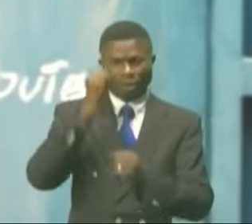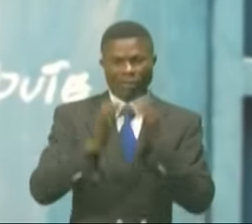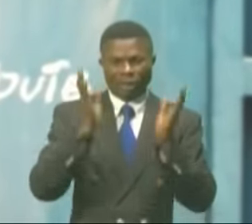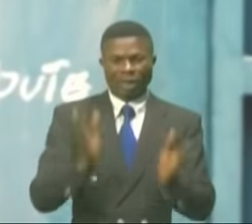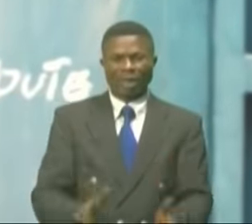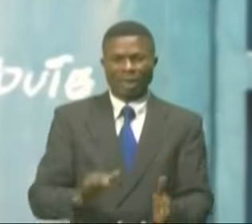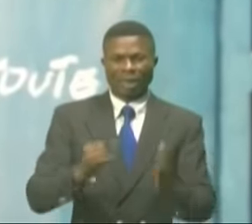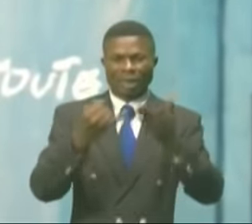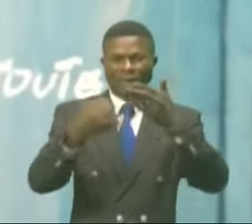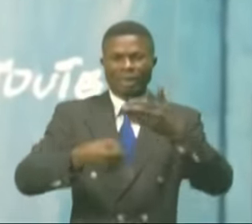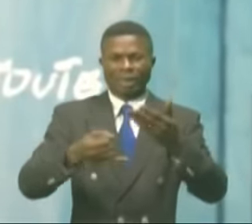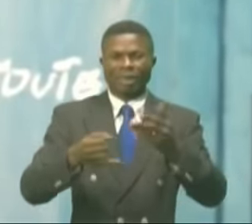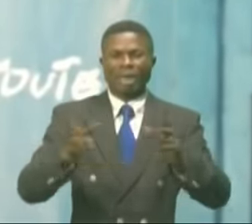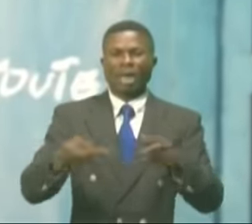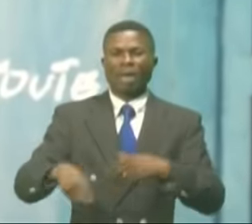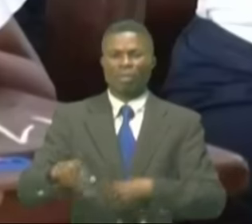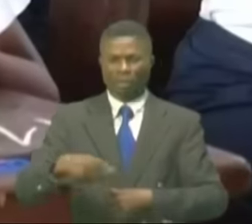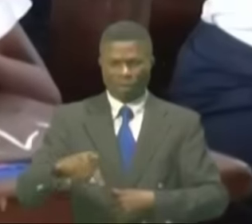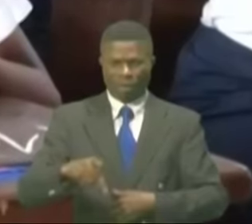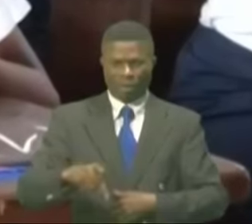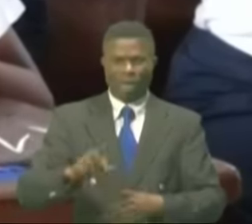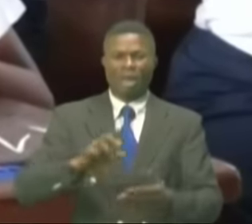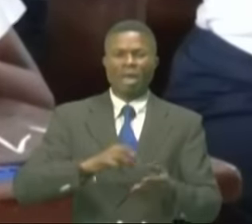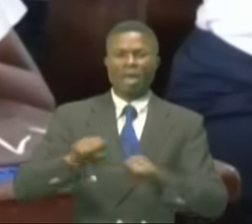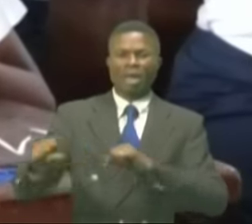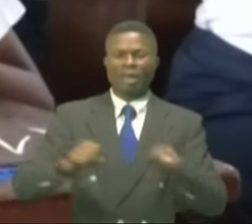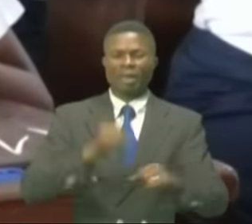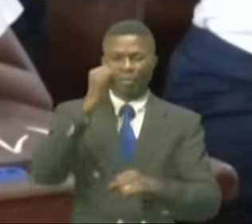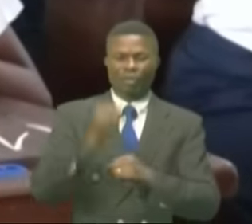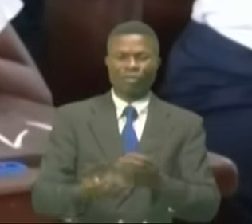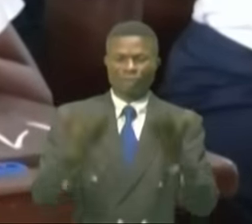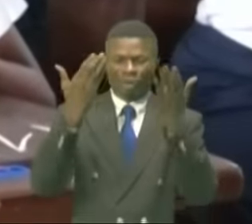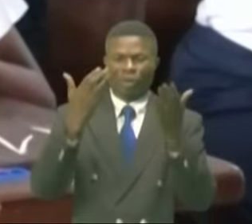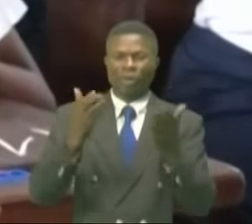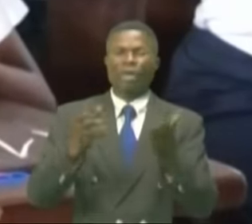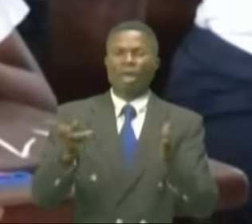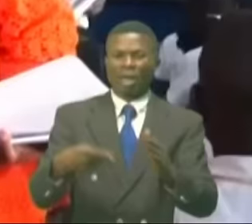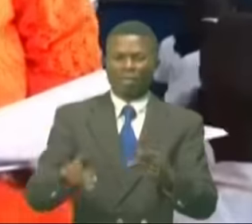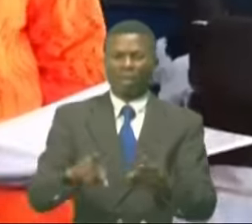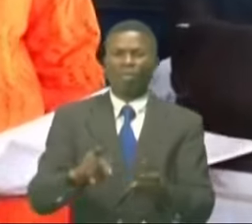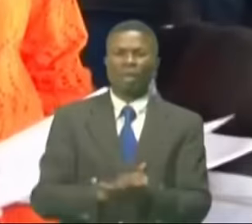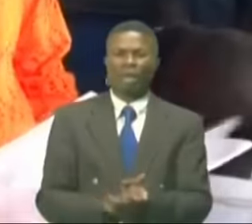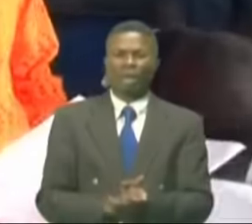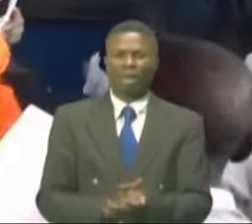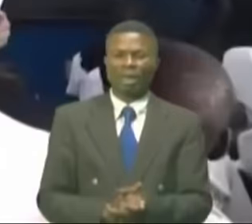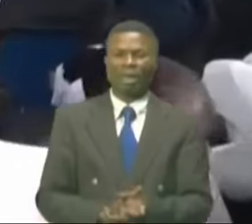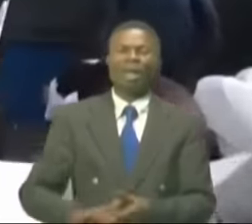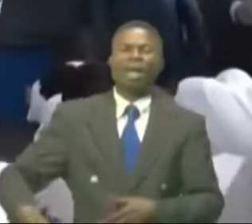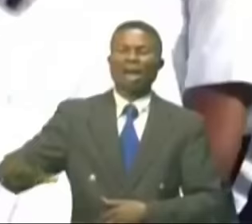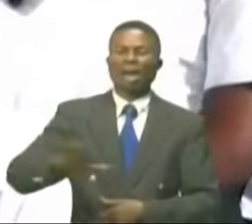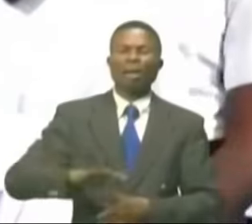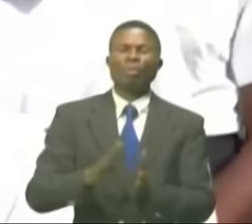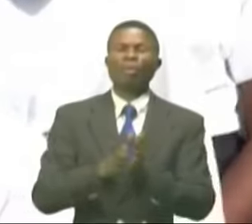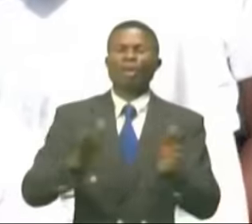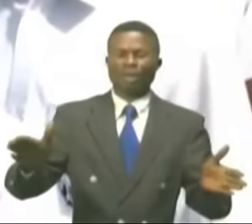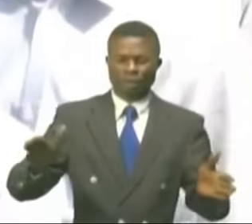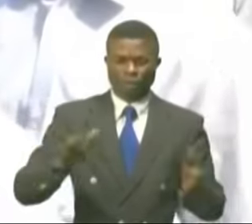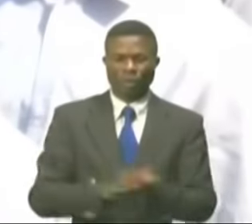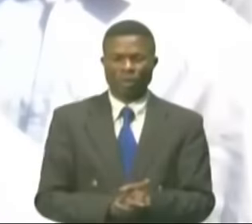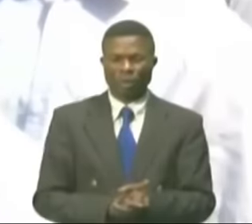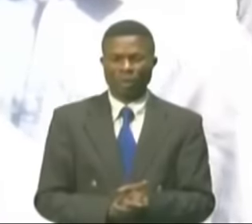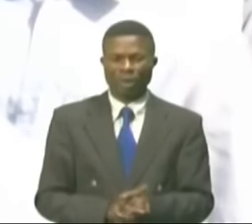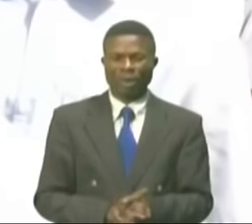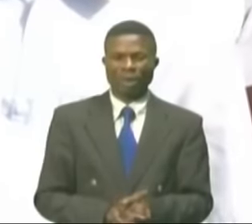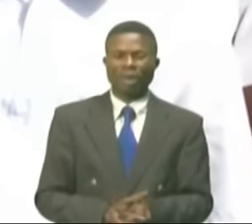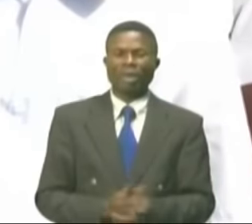de 6e primaire d'affronter les épreuves de l'examen de fin d'études primaires et NAFEP sur toute l'étendue du territoire national,